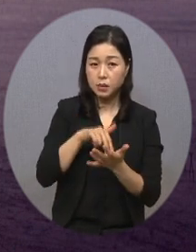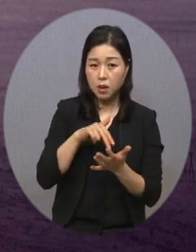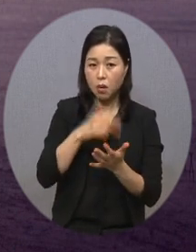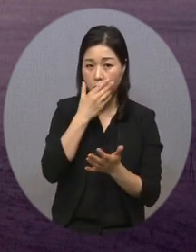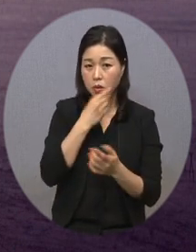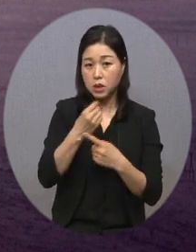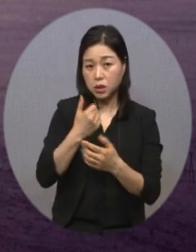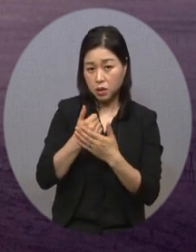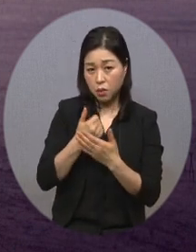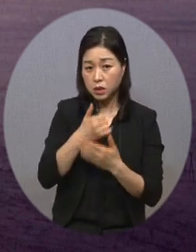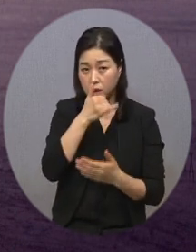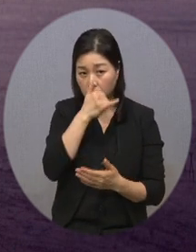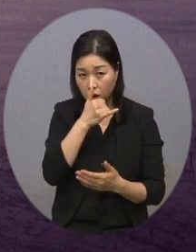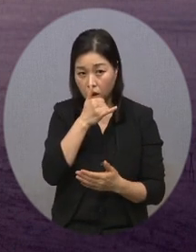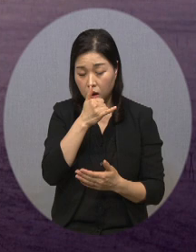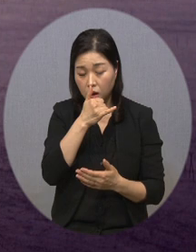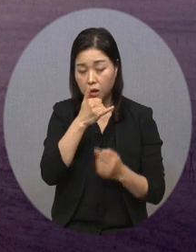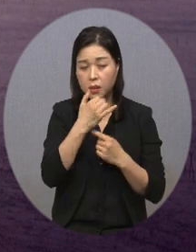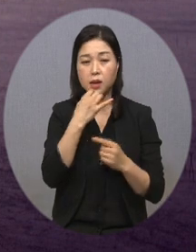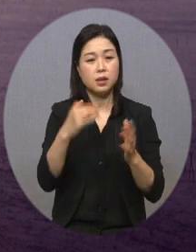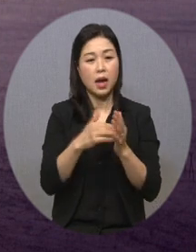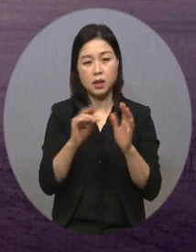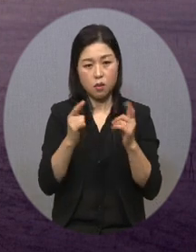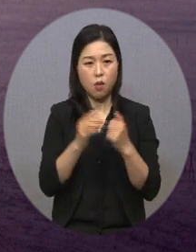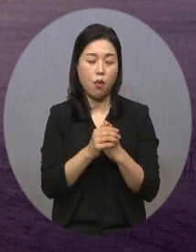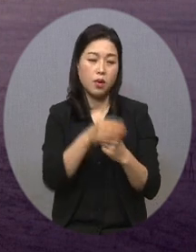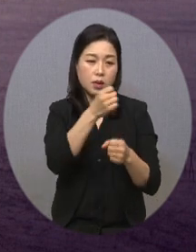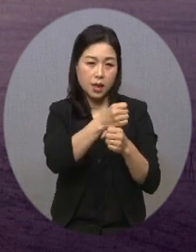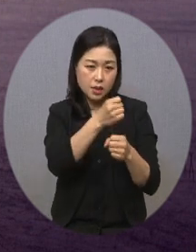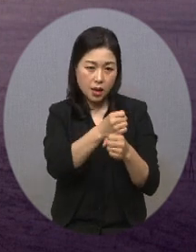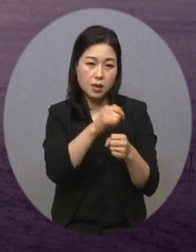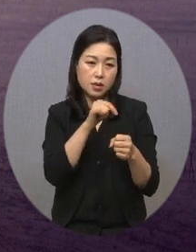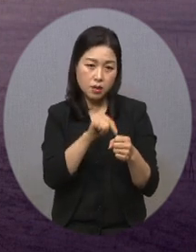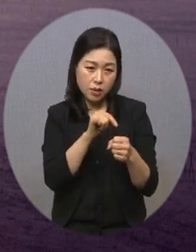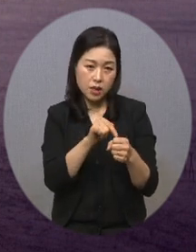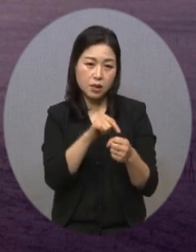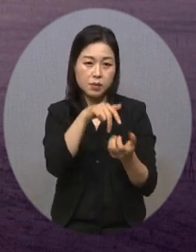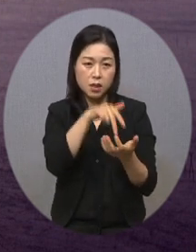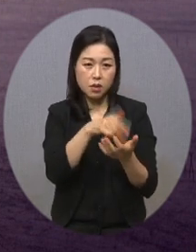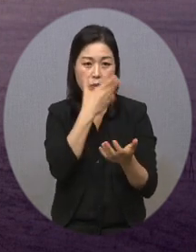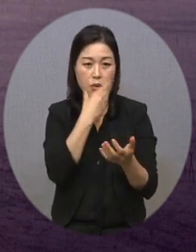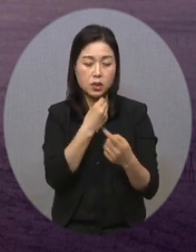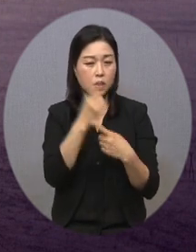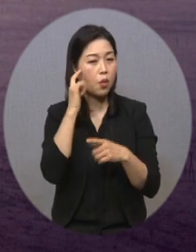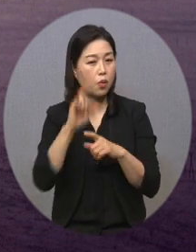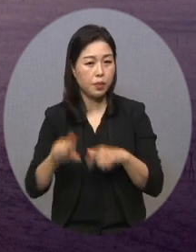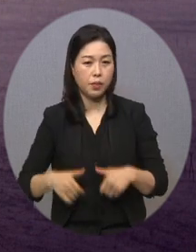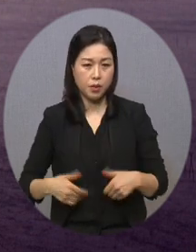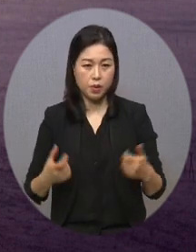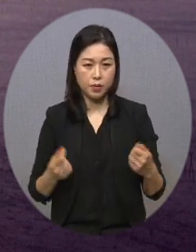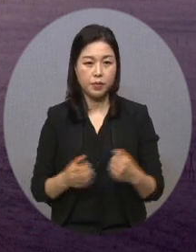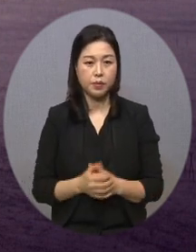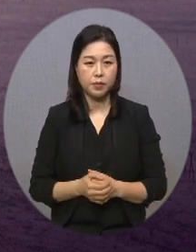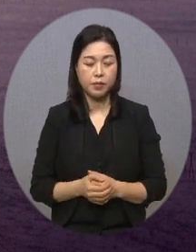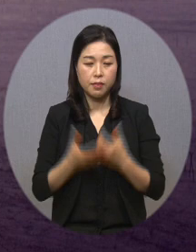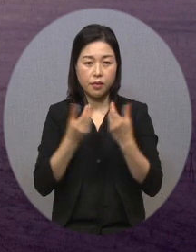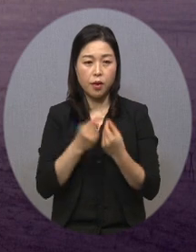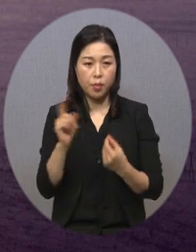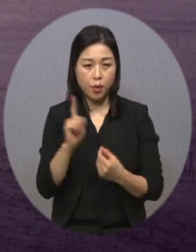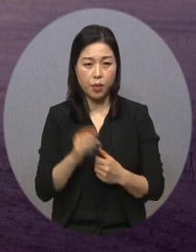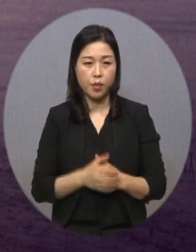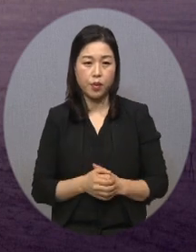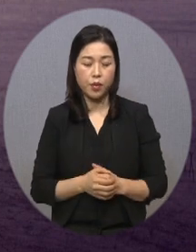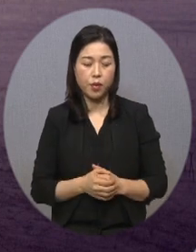반면에 이제는 생산적 측면에서 복지가 고민되어야 된다고 보여집니다. 대표적인 예로 우리가